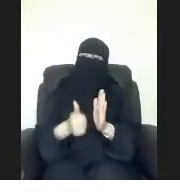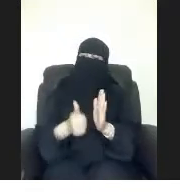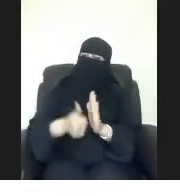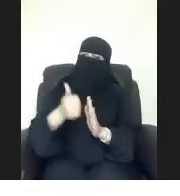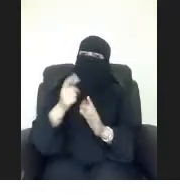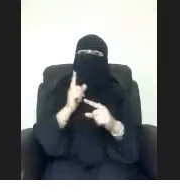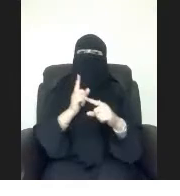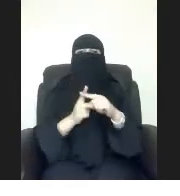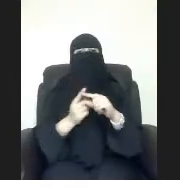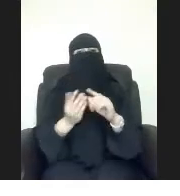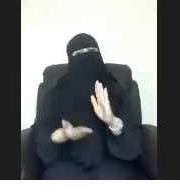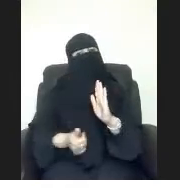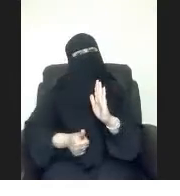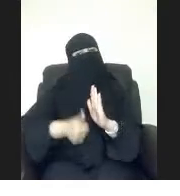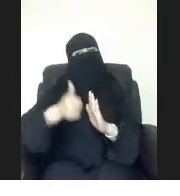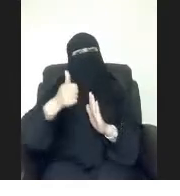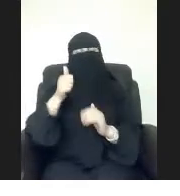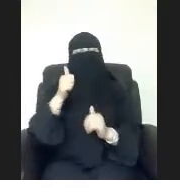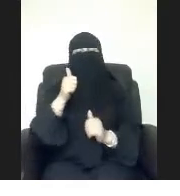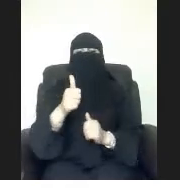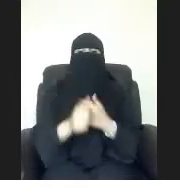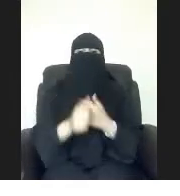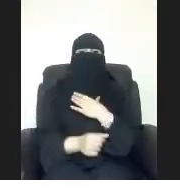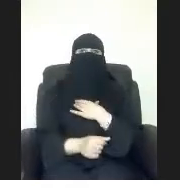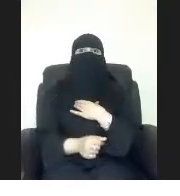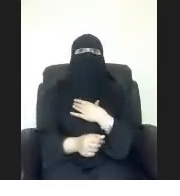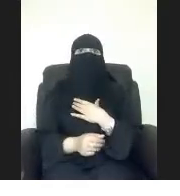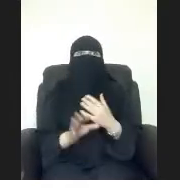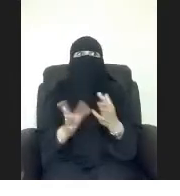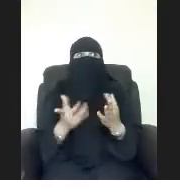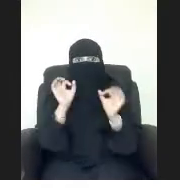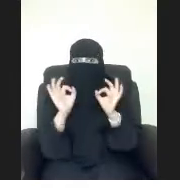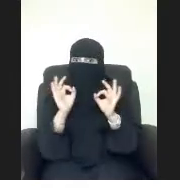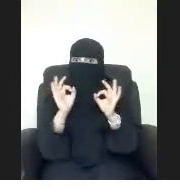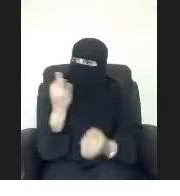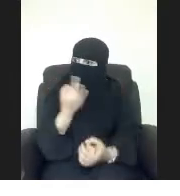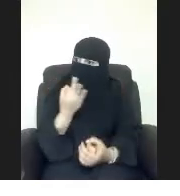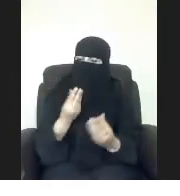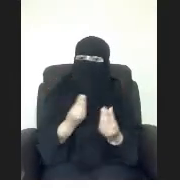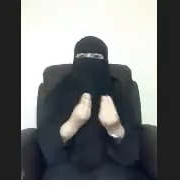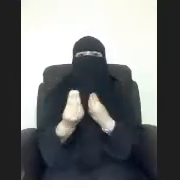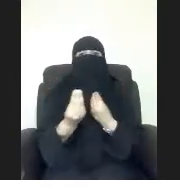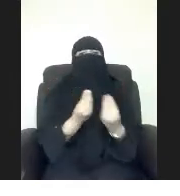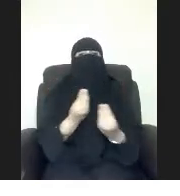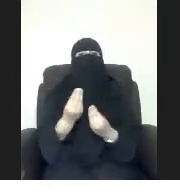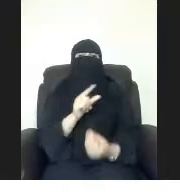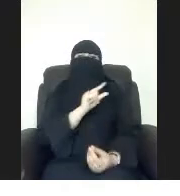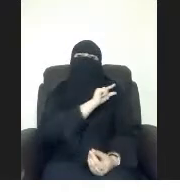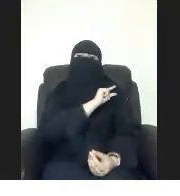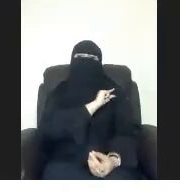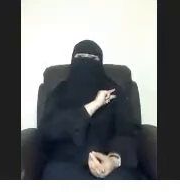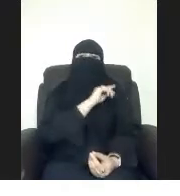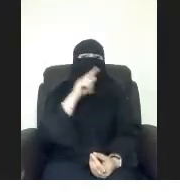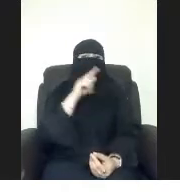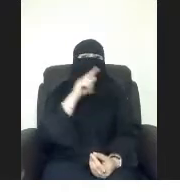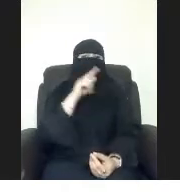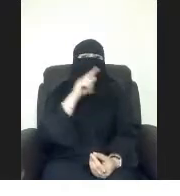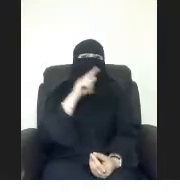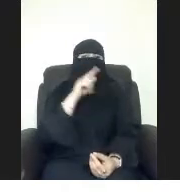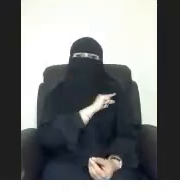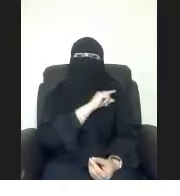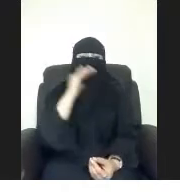خصوصا فيما يتعلق بتفاعل الطلاب والطالبات مع المحتوى العلمي